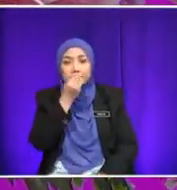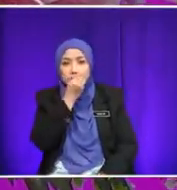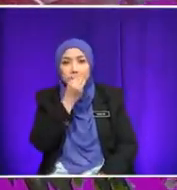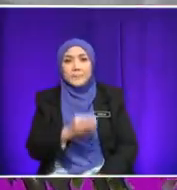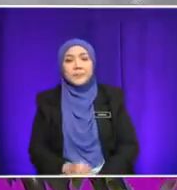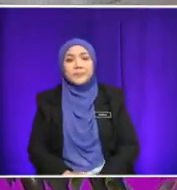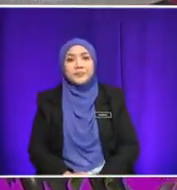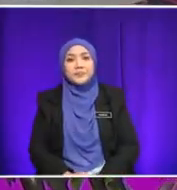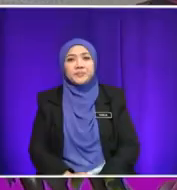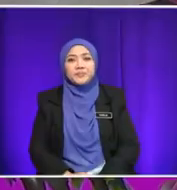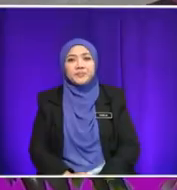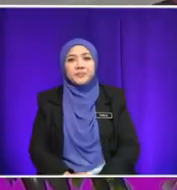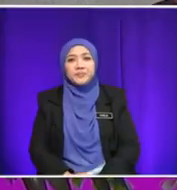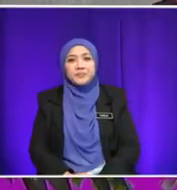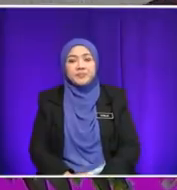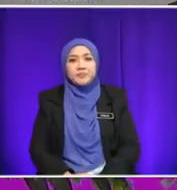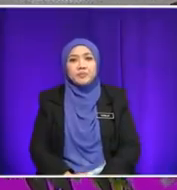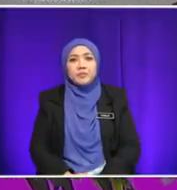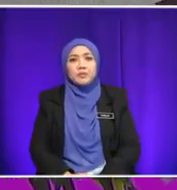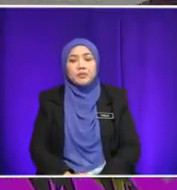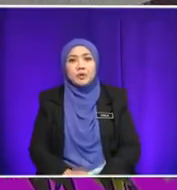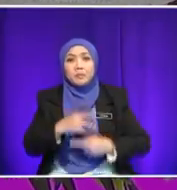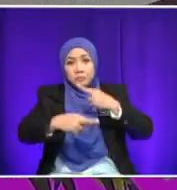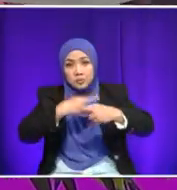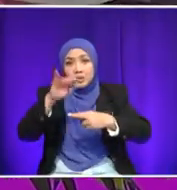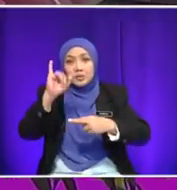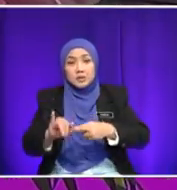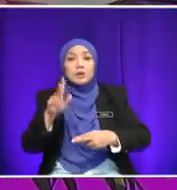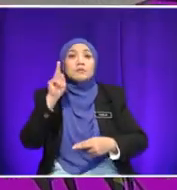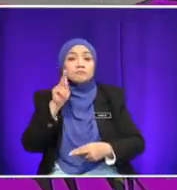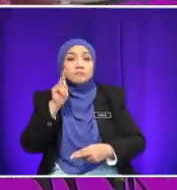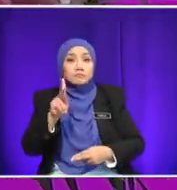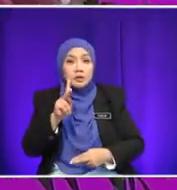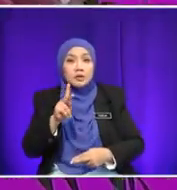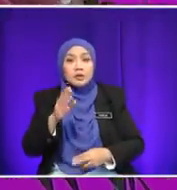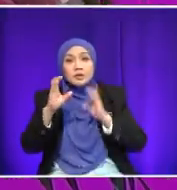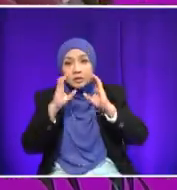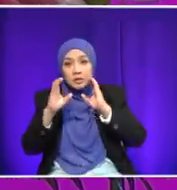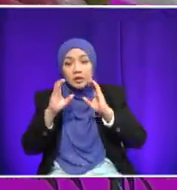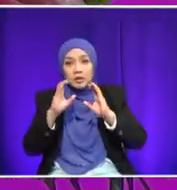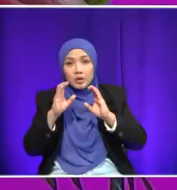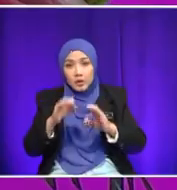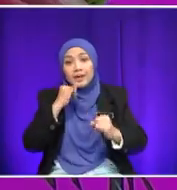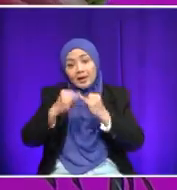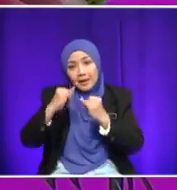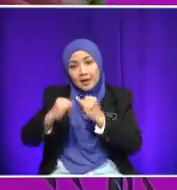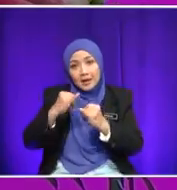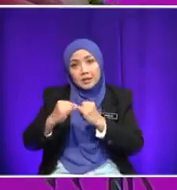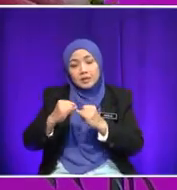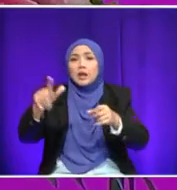saya akan cucu tujuan proses yang bisa lakukan adalah proses yang terakhir dimana kita melengkapkan